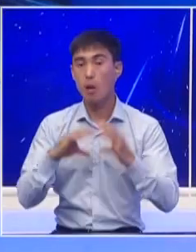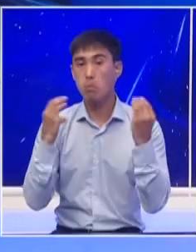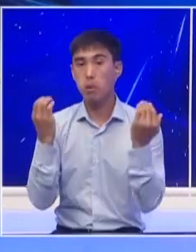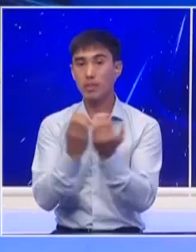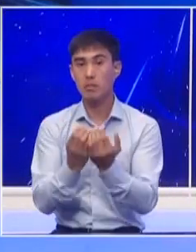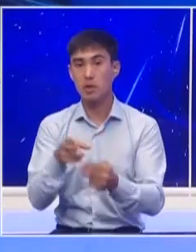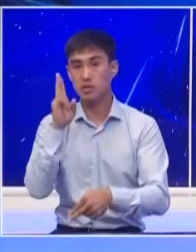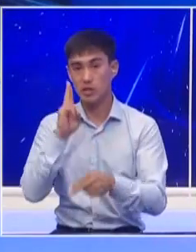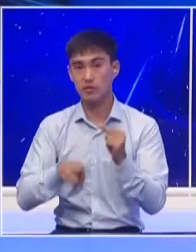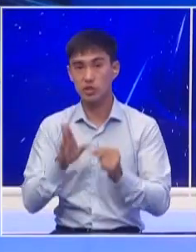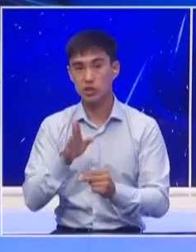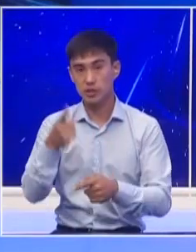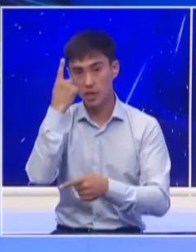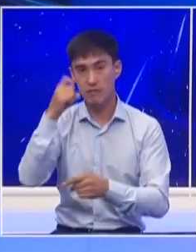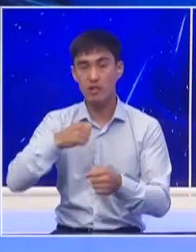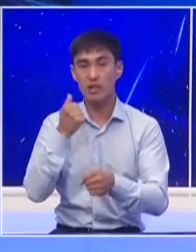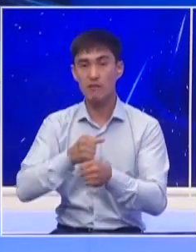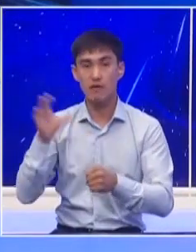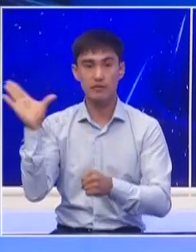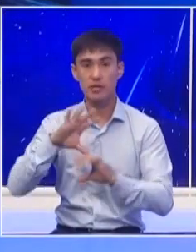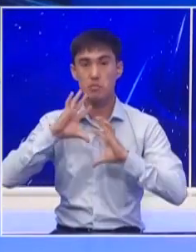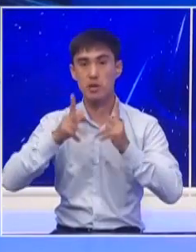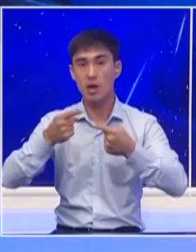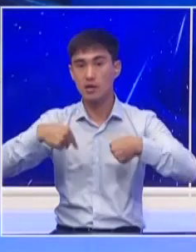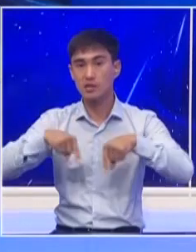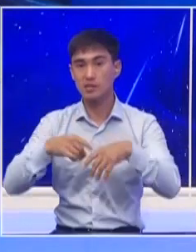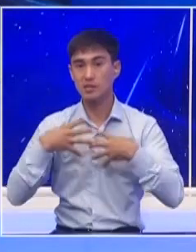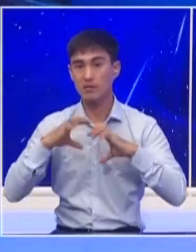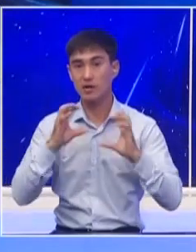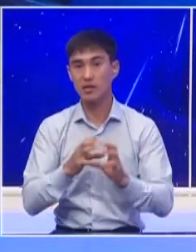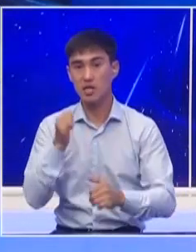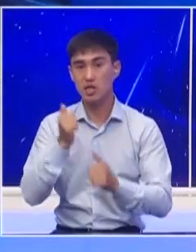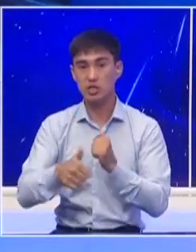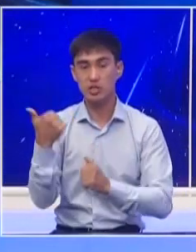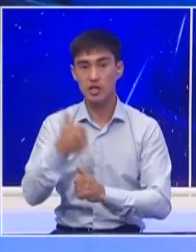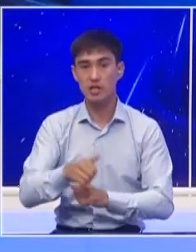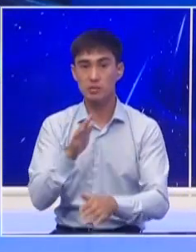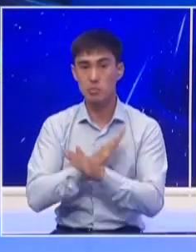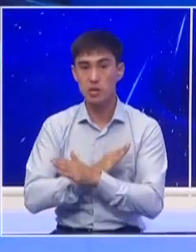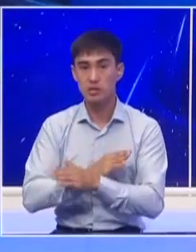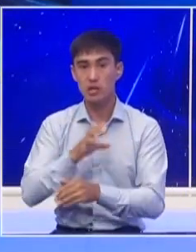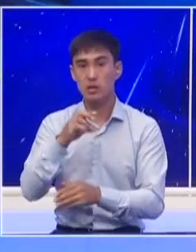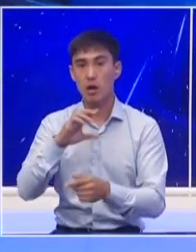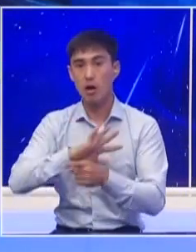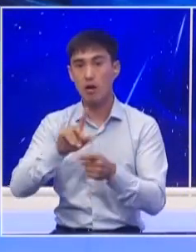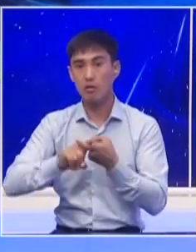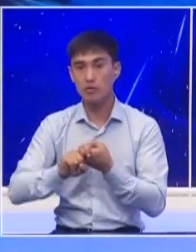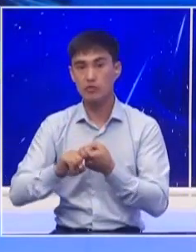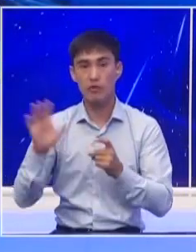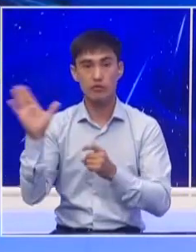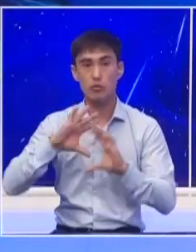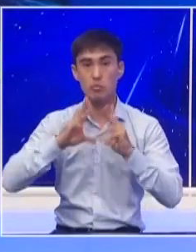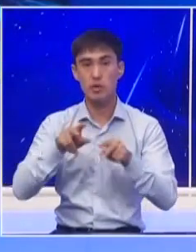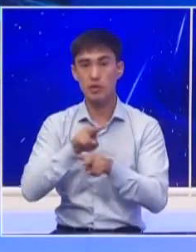Пандемия близится к завершению, заявил глава Всемирной организации здравоохранения. Еженедельная смертность от коронавируса во всем мире